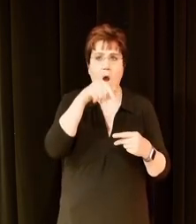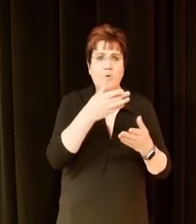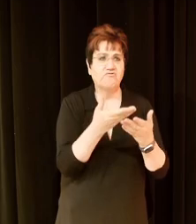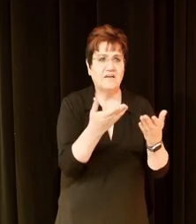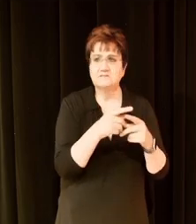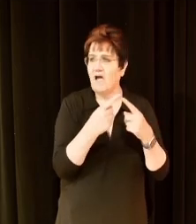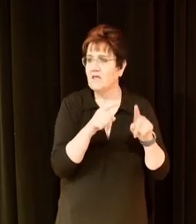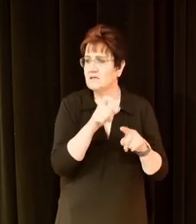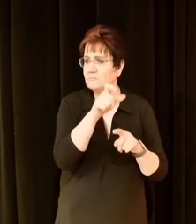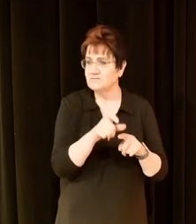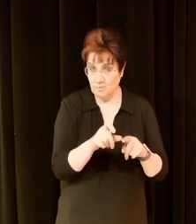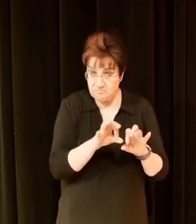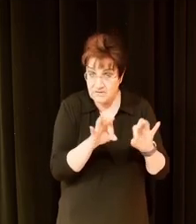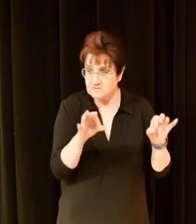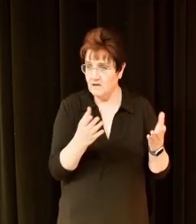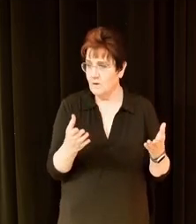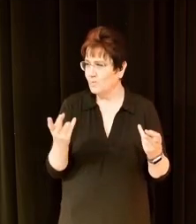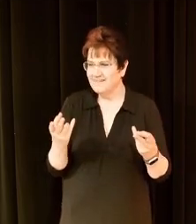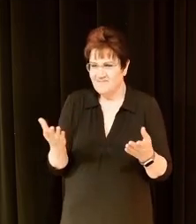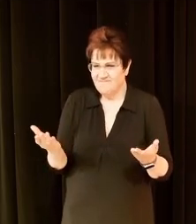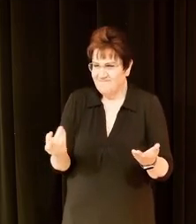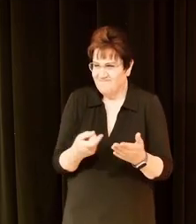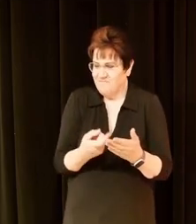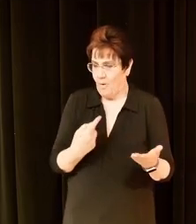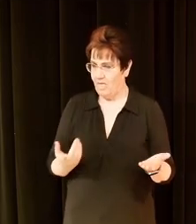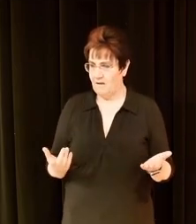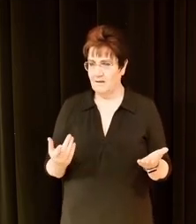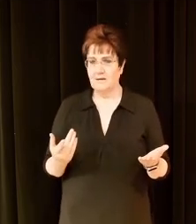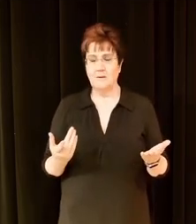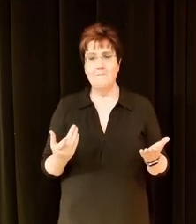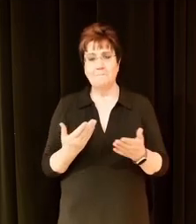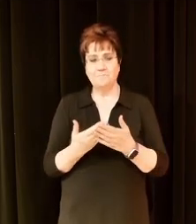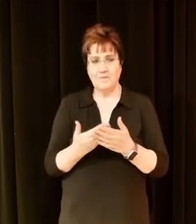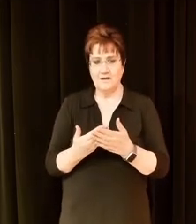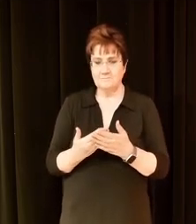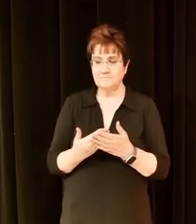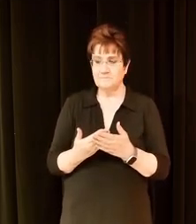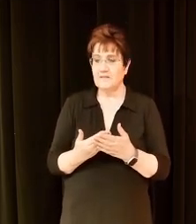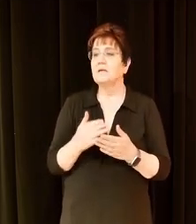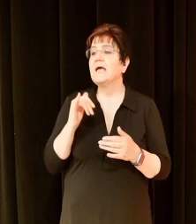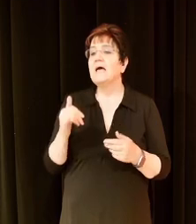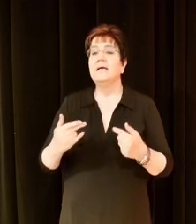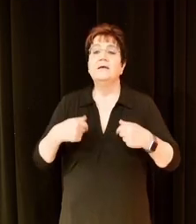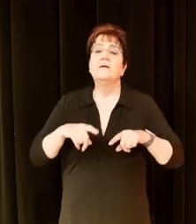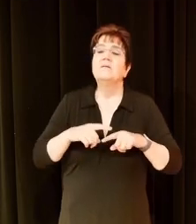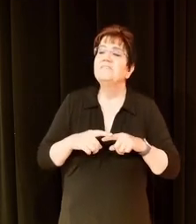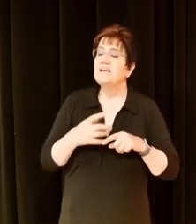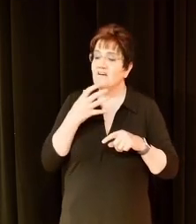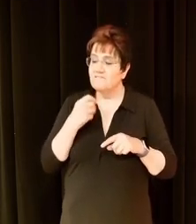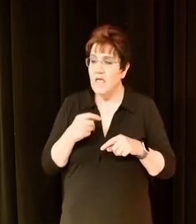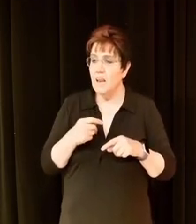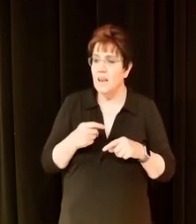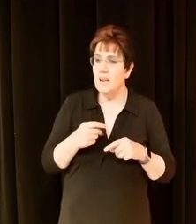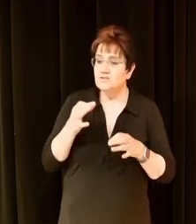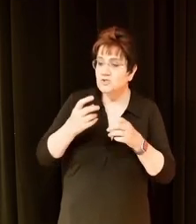kann es besser? Oder was ist das eigentlich? Das heißt, wir sozusagen, wir vermeiden diesen Spielraum, den